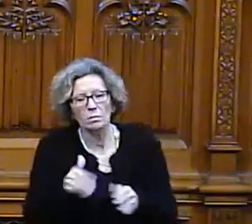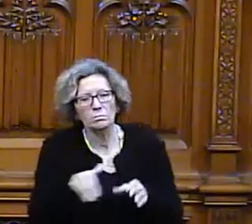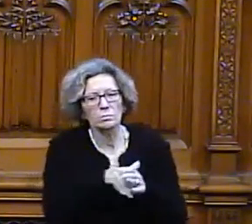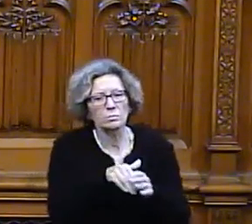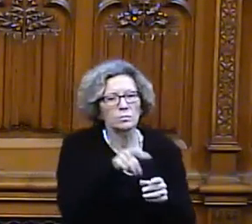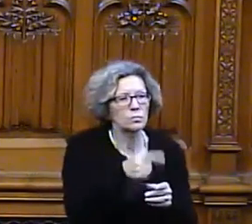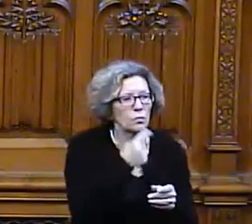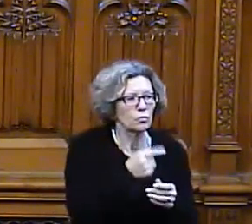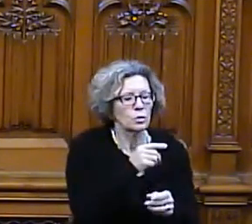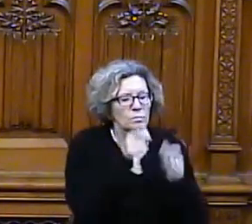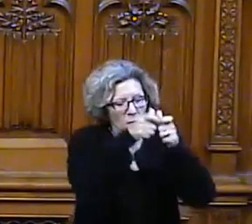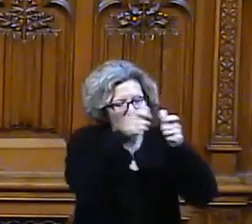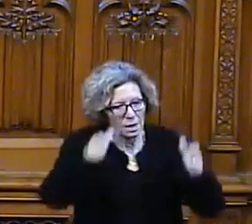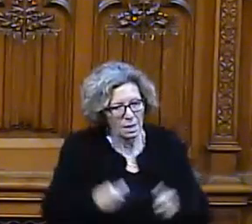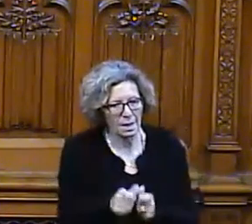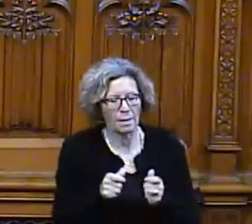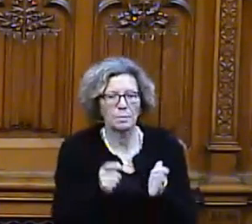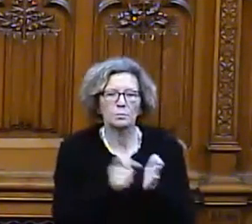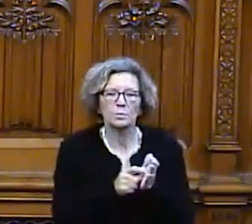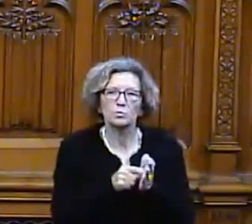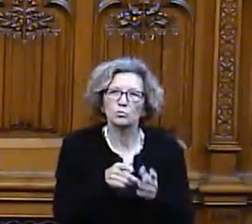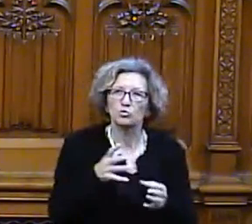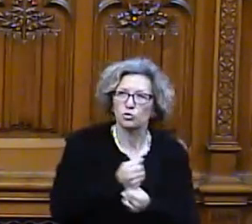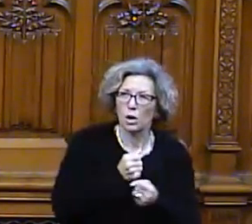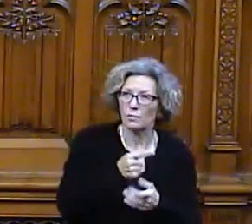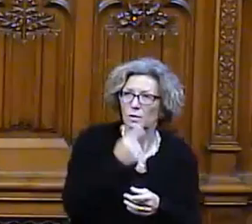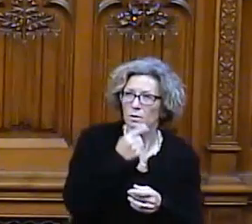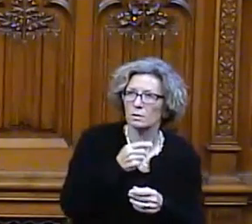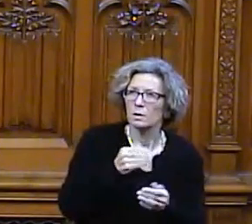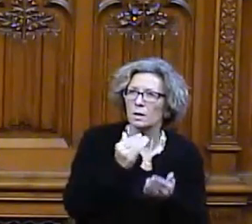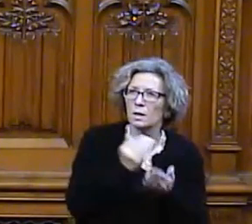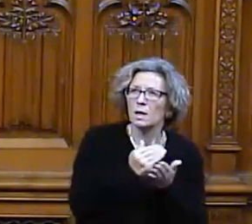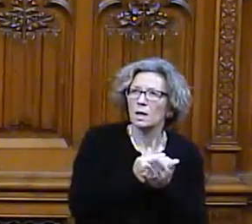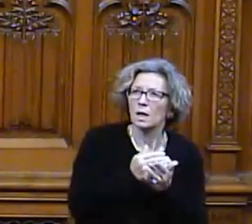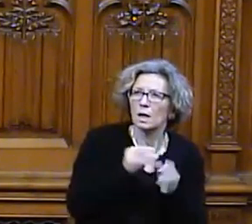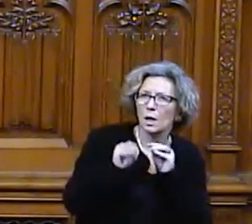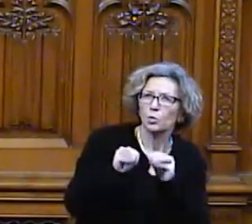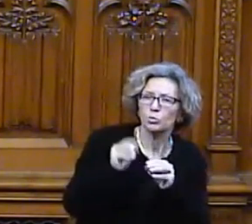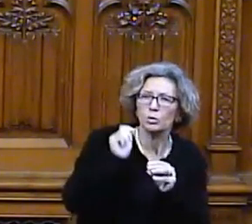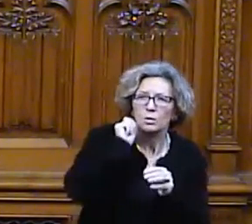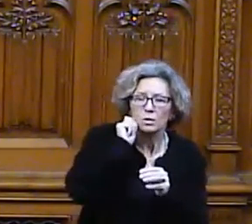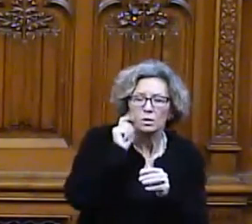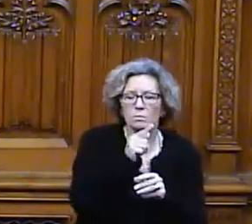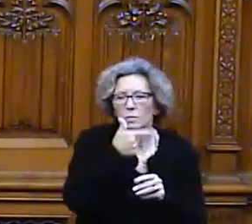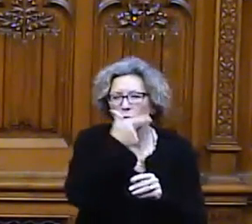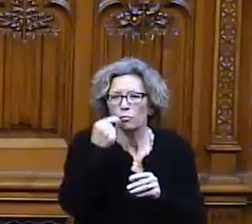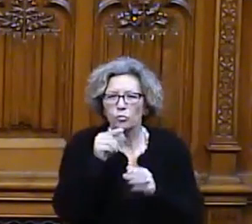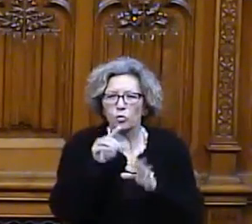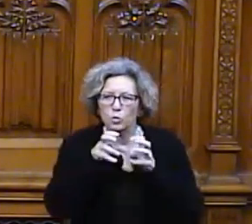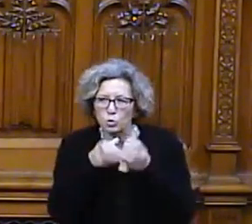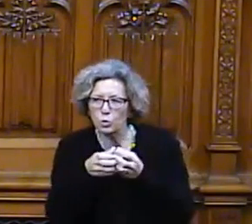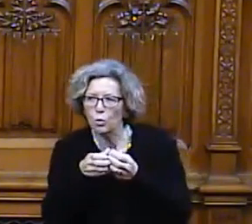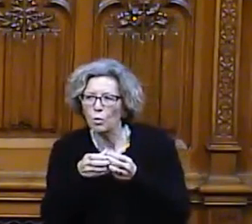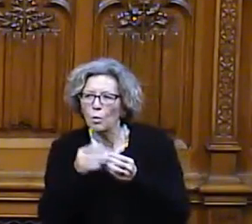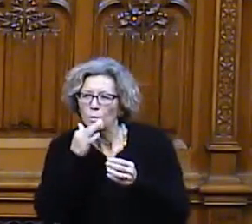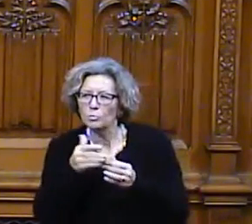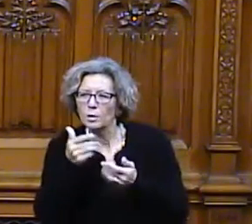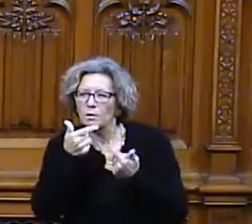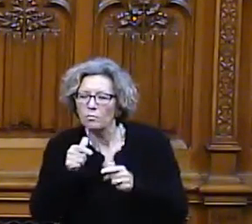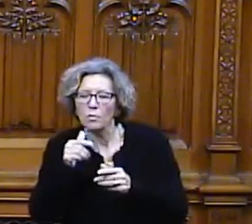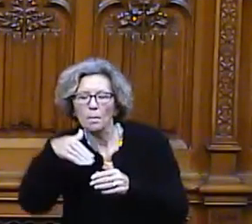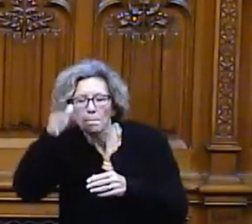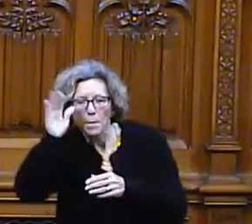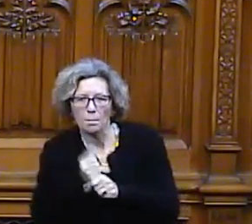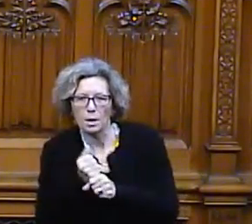die Rahmenbedingungen dafür zu schaffen, dass Regelunterricht in der Volksgruppensprache vermehrt unterrichtet werden kann.